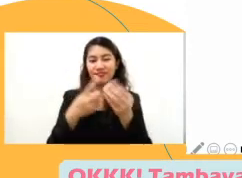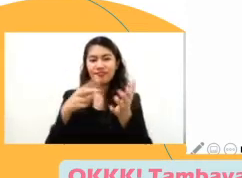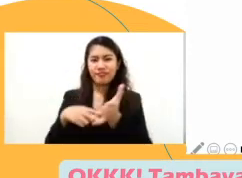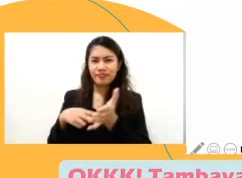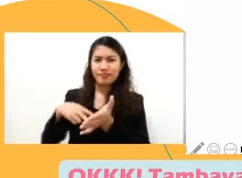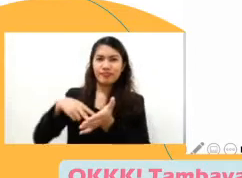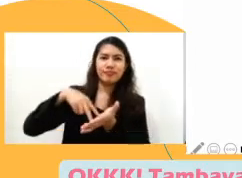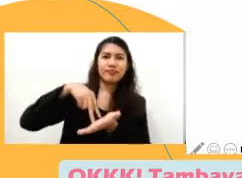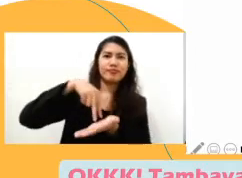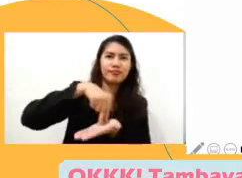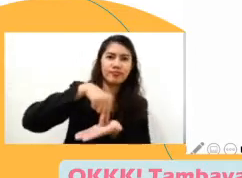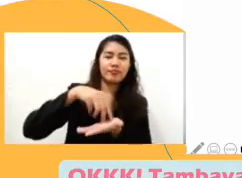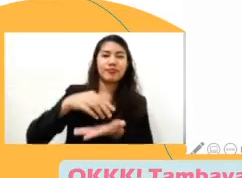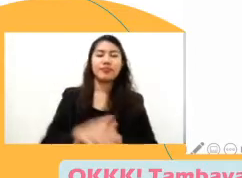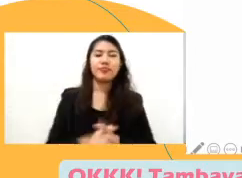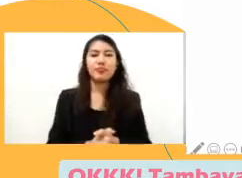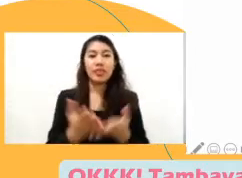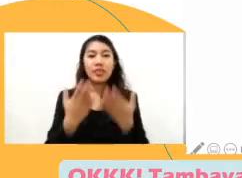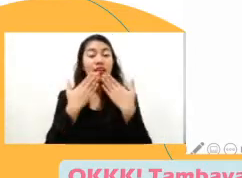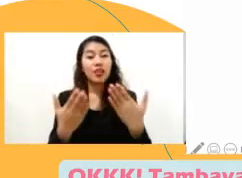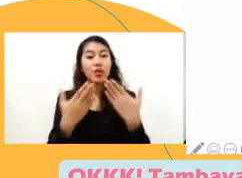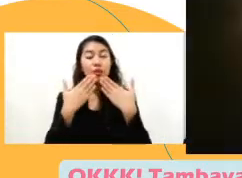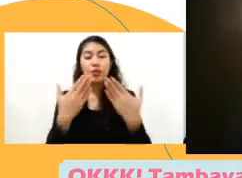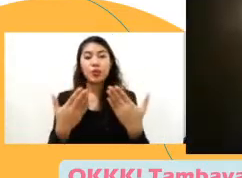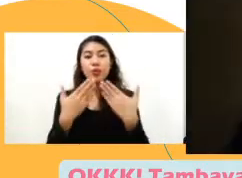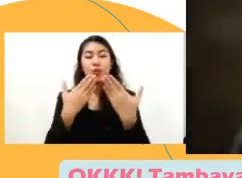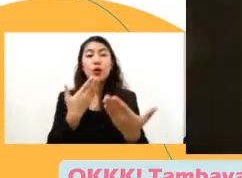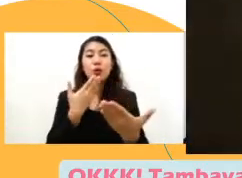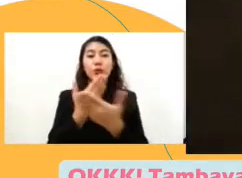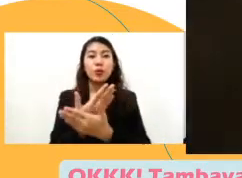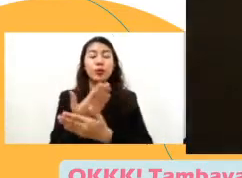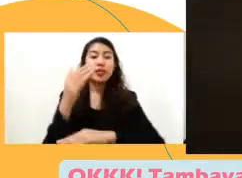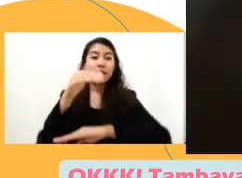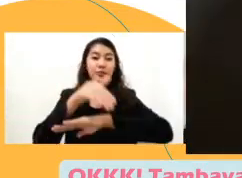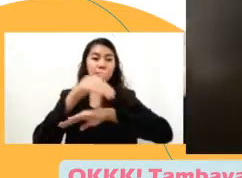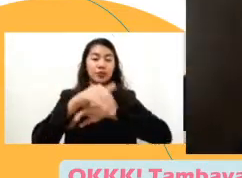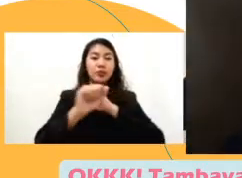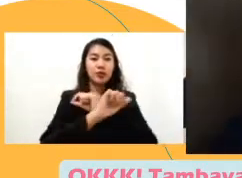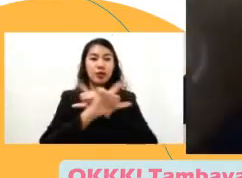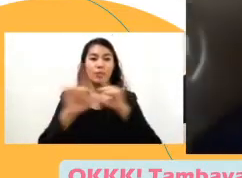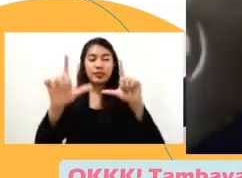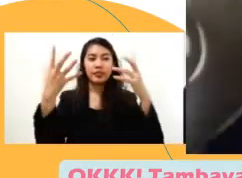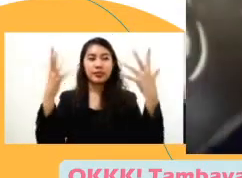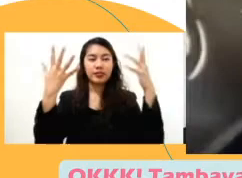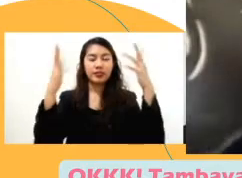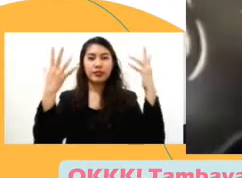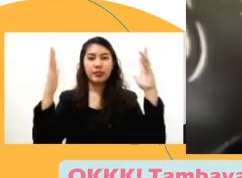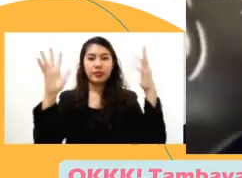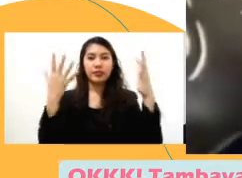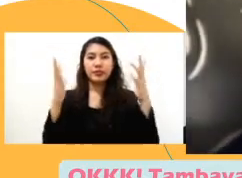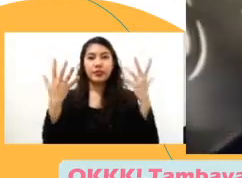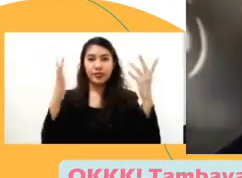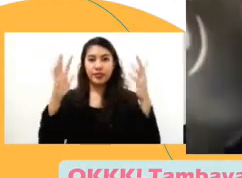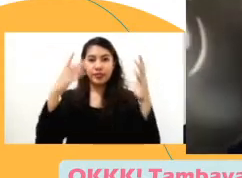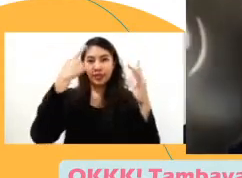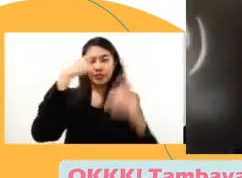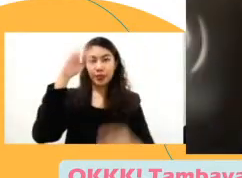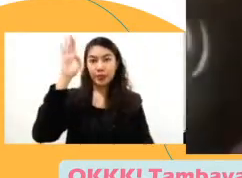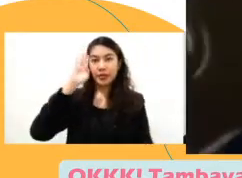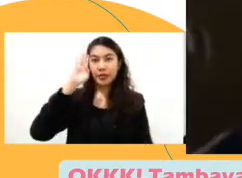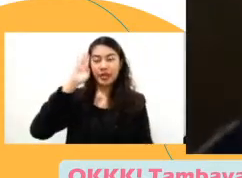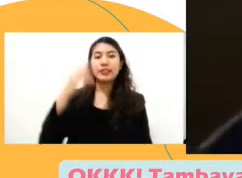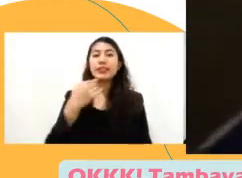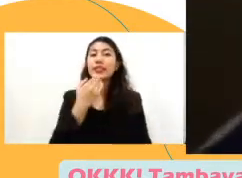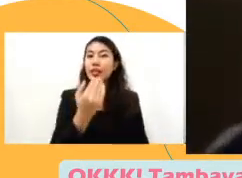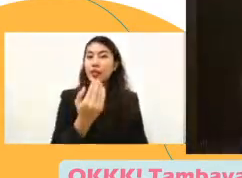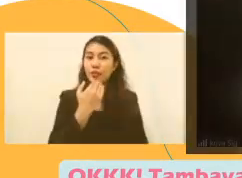hapon sa lahat. Virtual palakbakan para kay Kuya Brian. Kuya Brian, maraming salamat sa lagi niyong